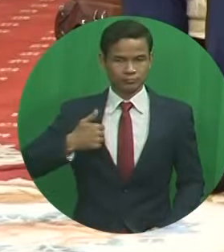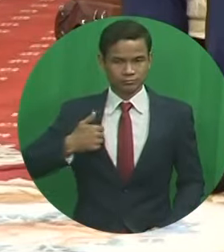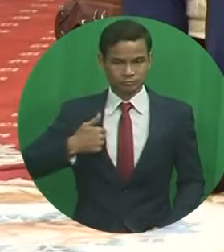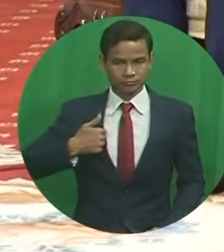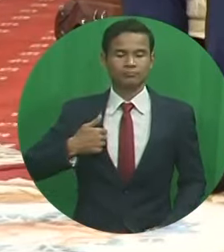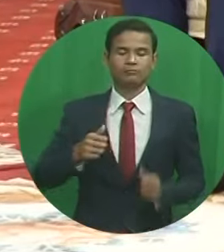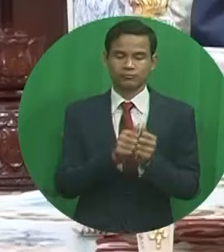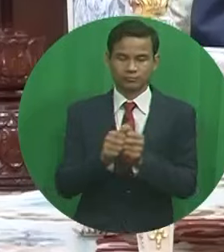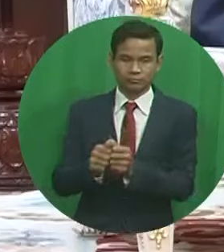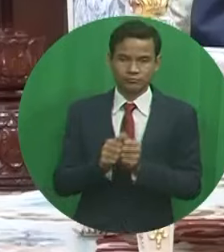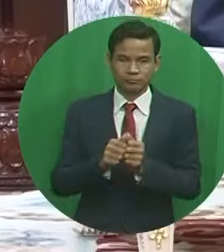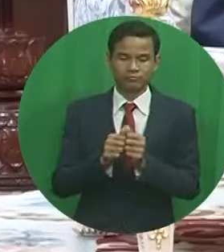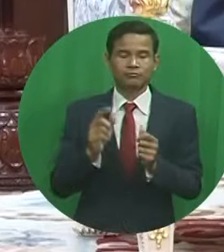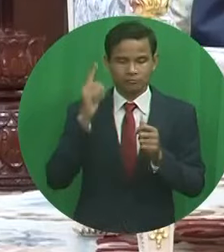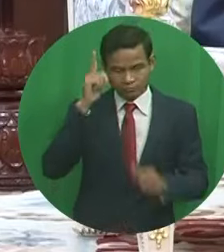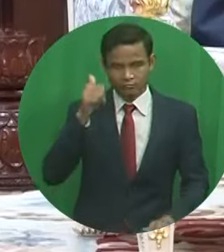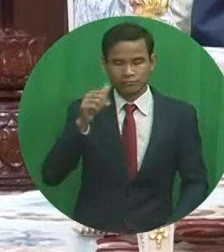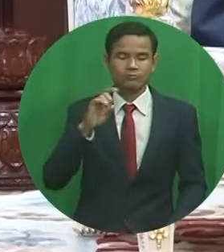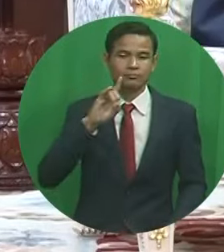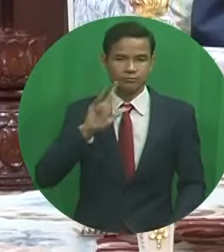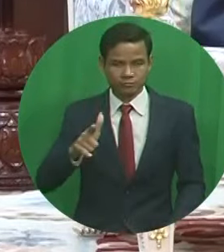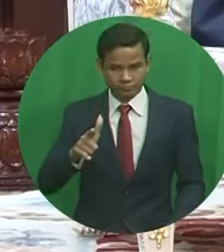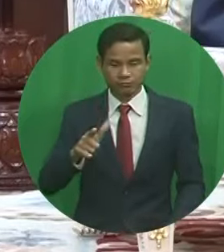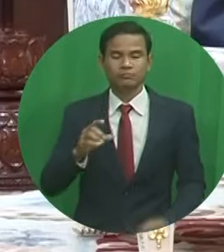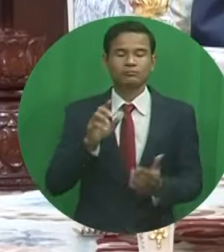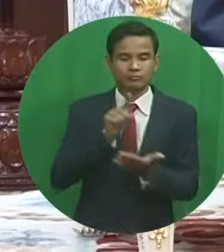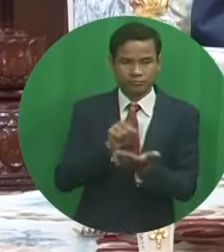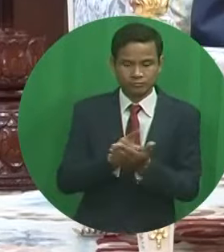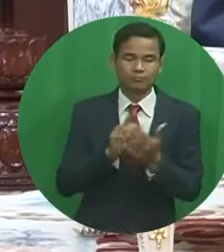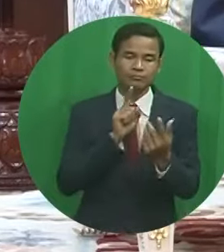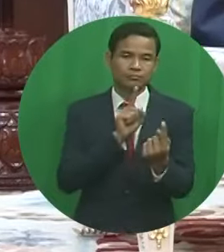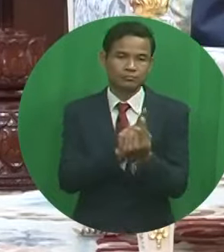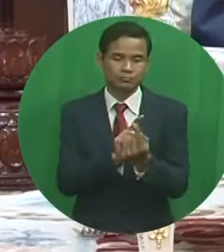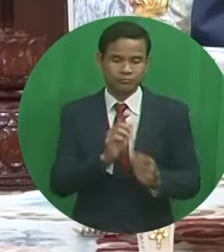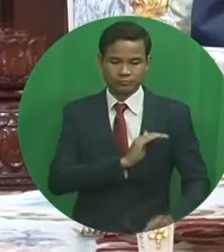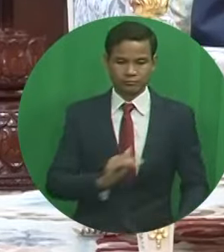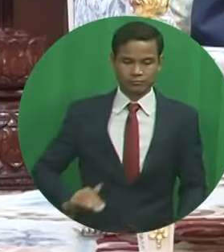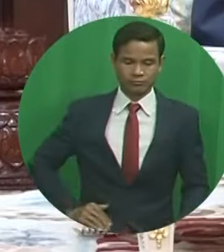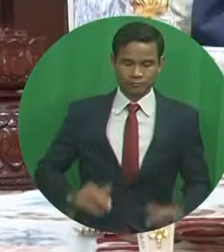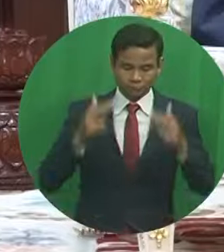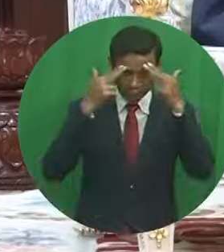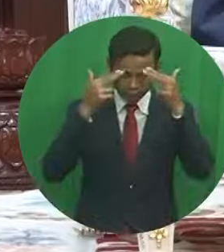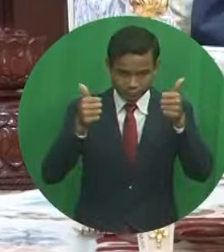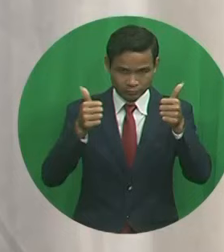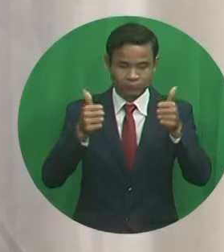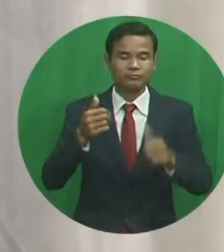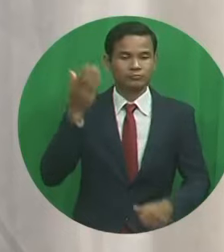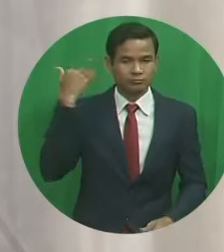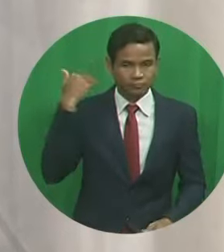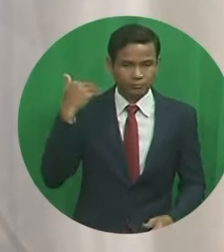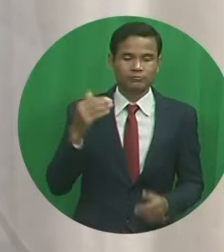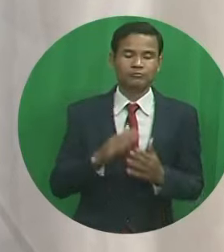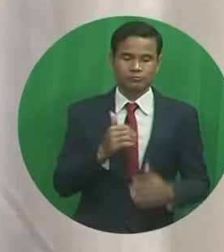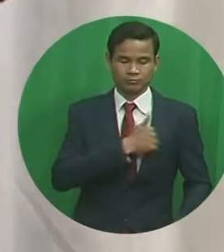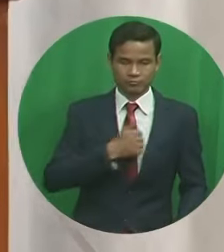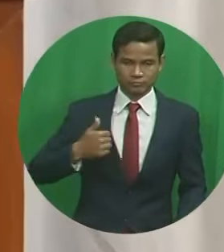ជាមួយគ្នានេះលោកជំទាវបានគូបញ្ជាក់ពីសារៈសំខាន់នៃជំនួបរវាងសម្ដេចអគ្គមហាសេនាបតីដេជោហ៊ុនសែននិ